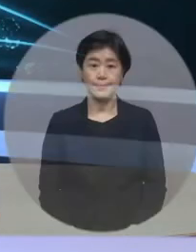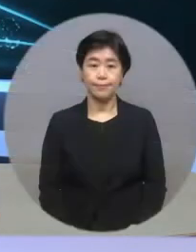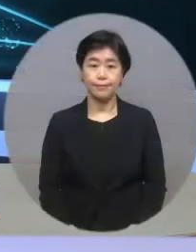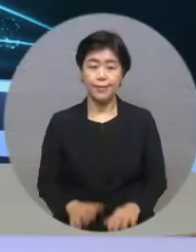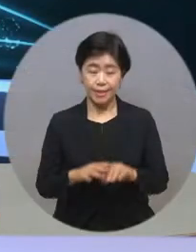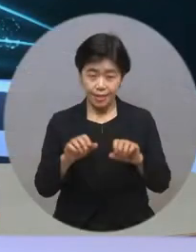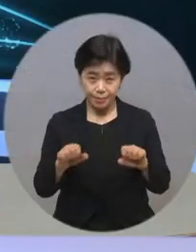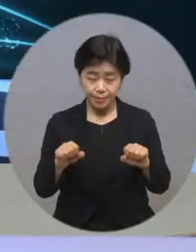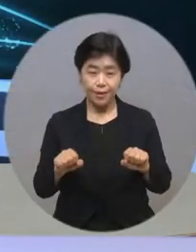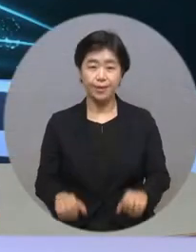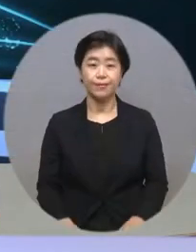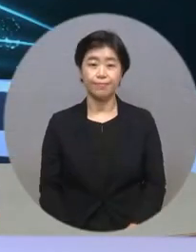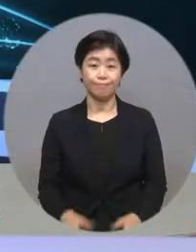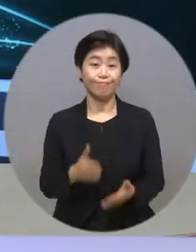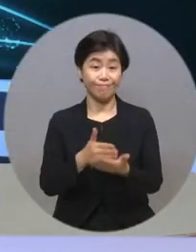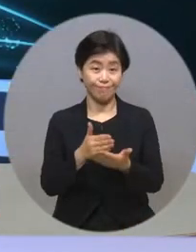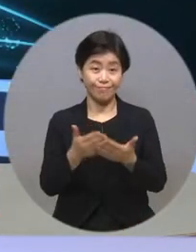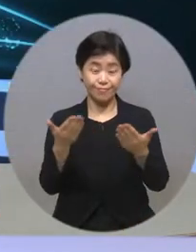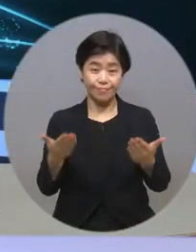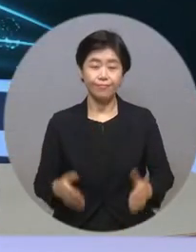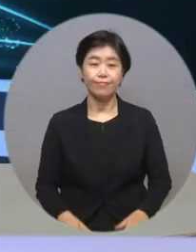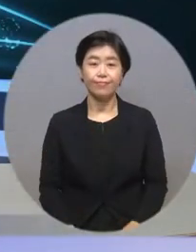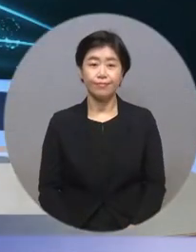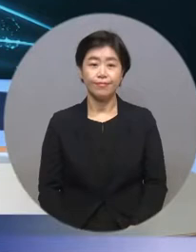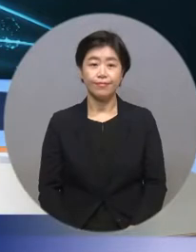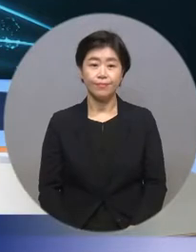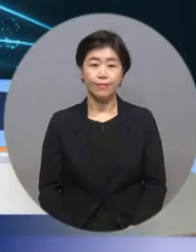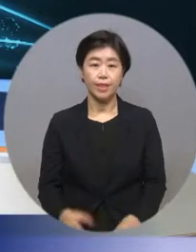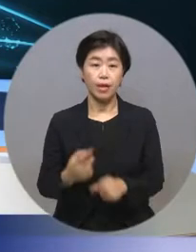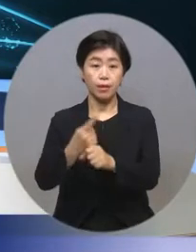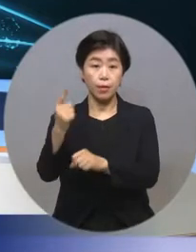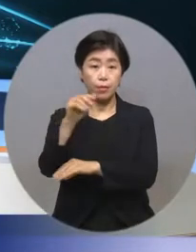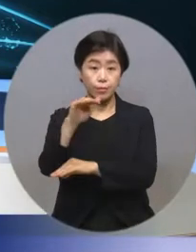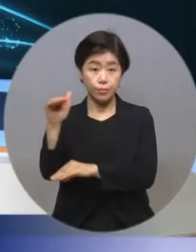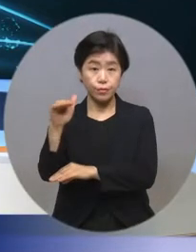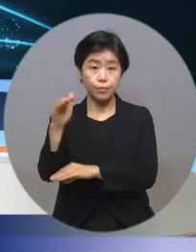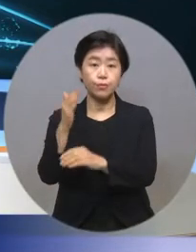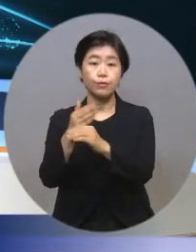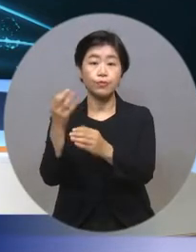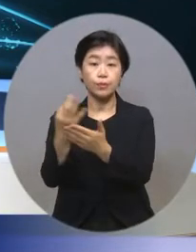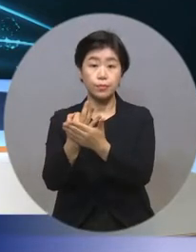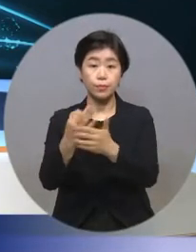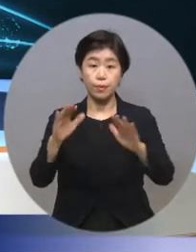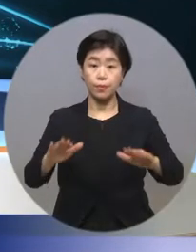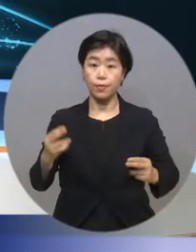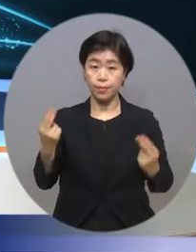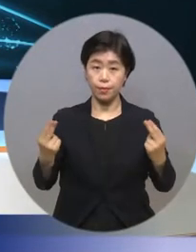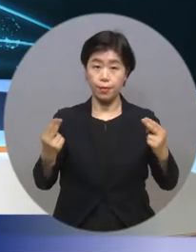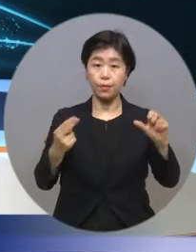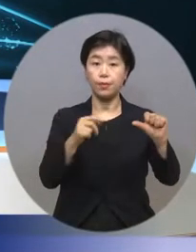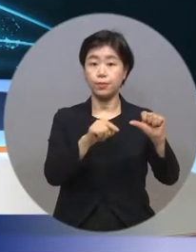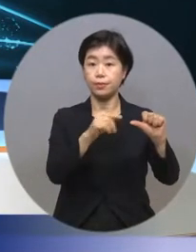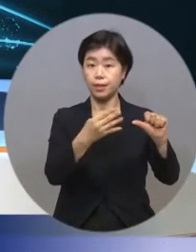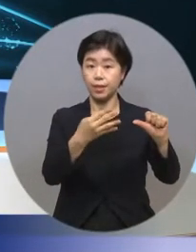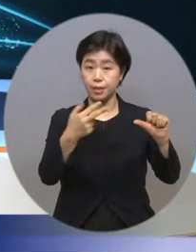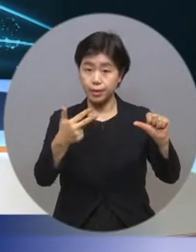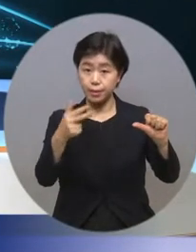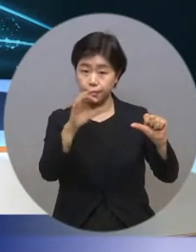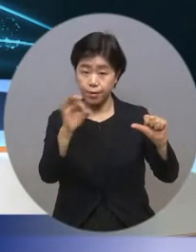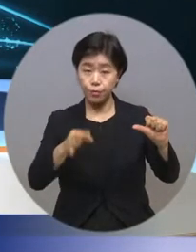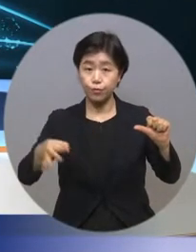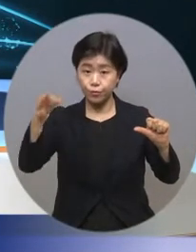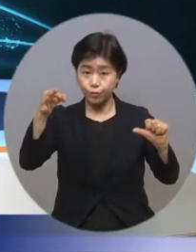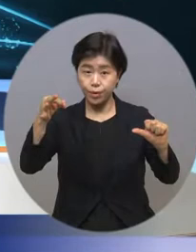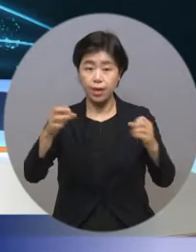시청자 여러분 안녕하십니까? 복지TV 뉴스입니다. 내년 기준 중위소득이 올해 대비 5.47% 올라 4인